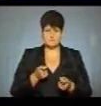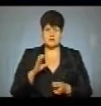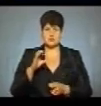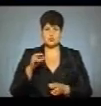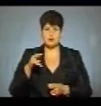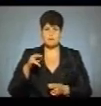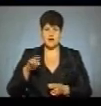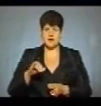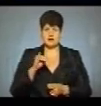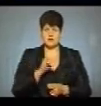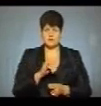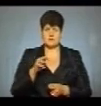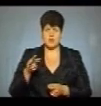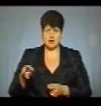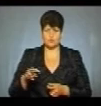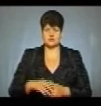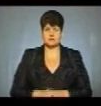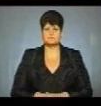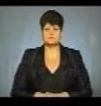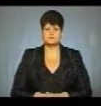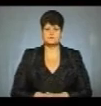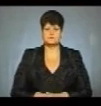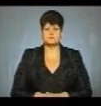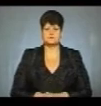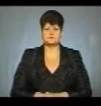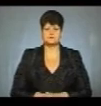Сополя Ігоря Михайловича.